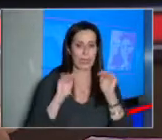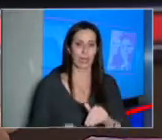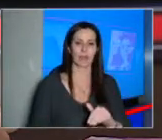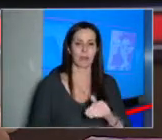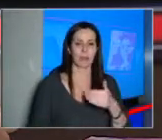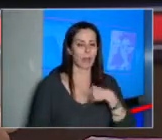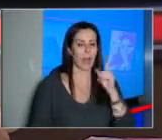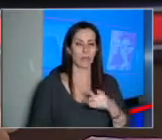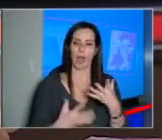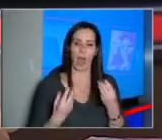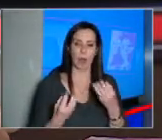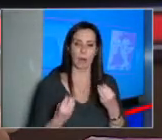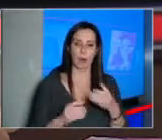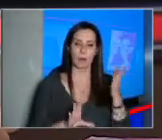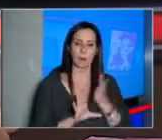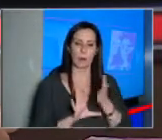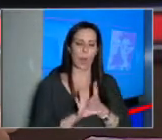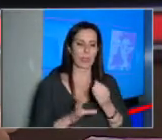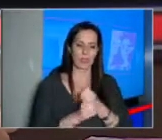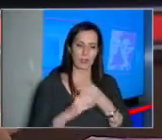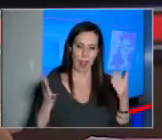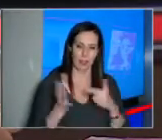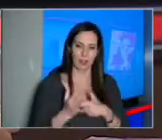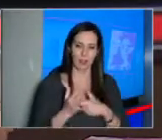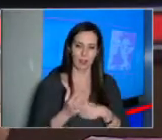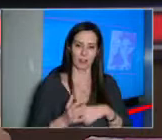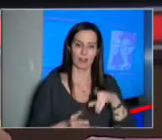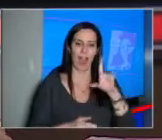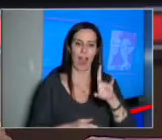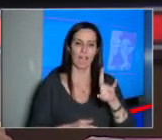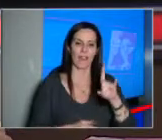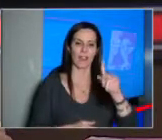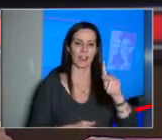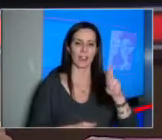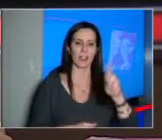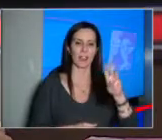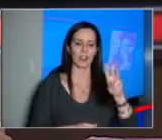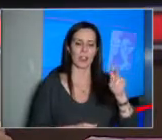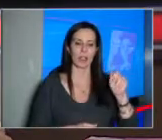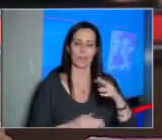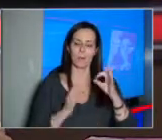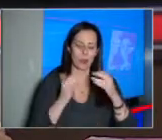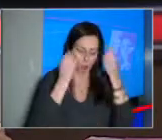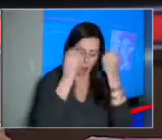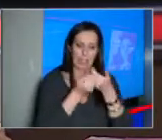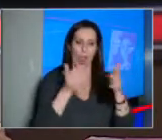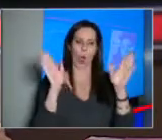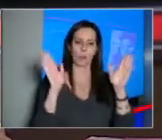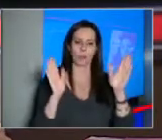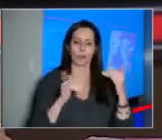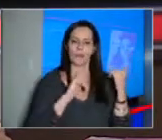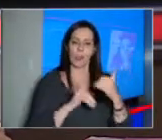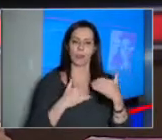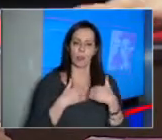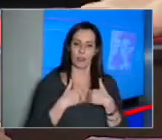אני חייבת הרבה מאוד לפסיכולוגית נפלאה, חווה קירשנר, שפשוט פתחה אותי והביאה